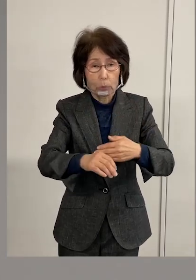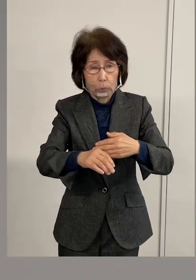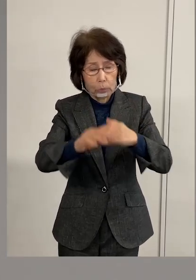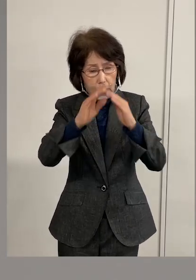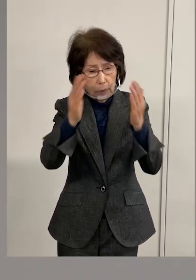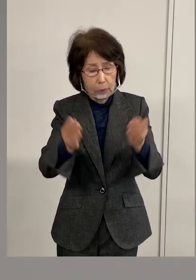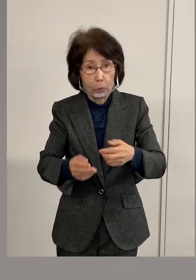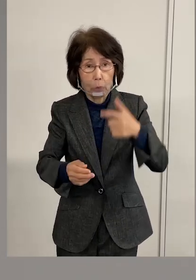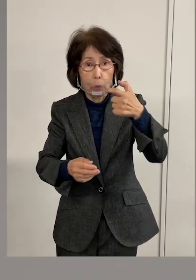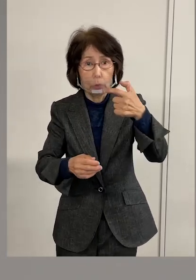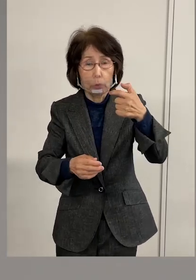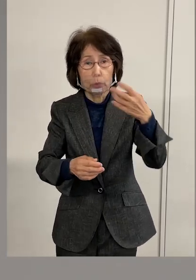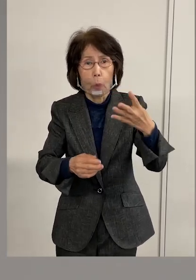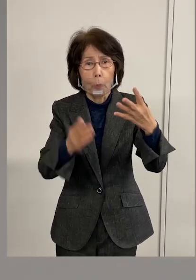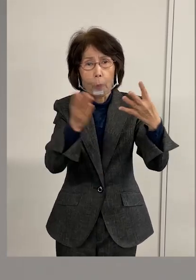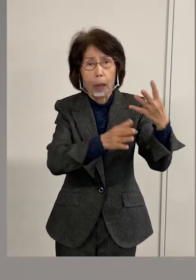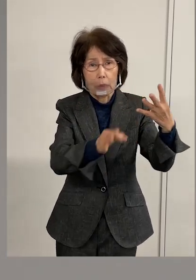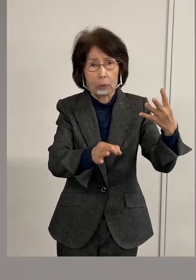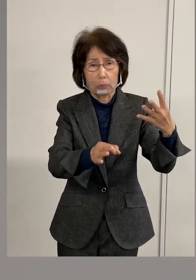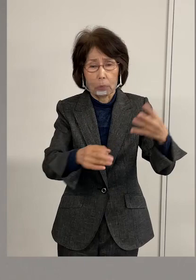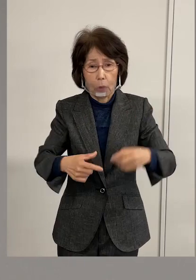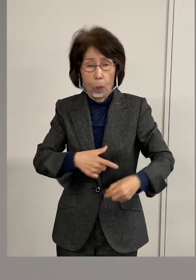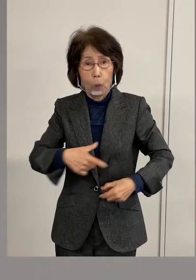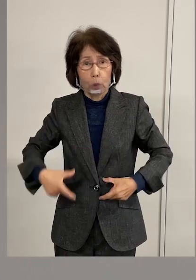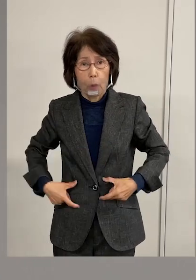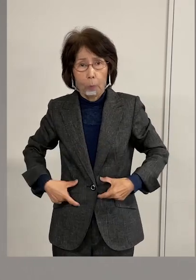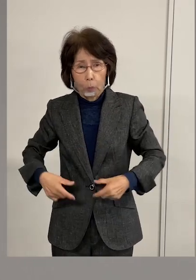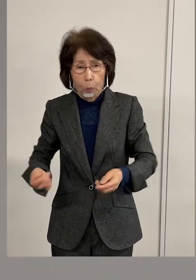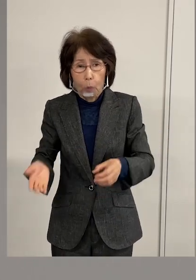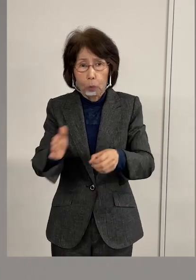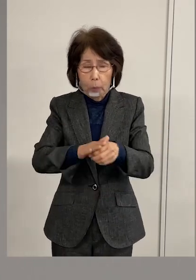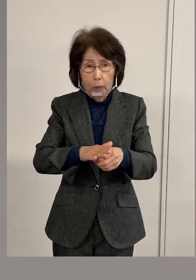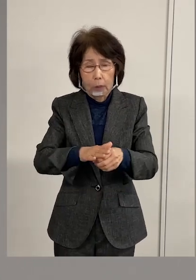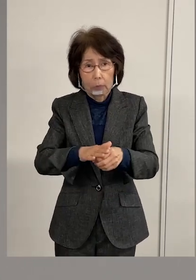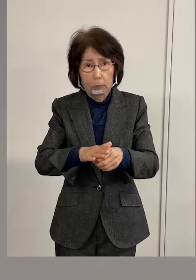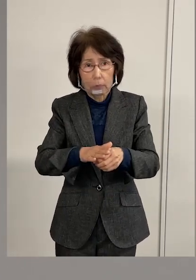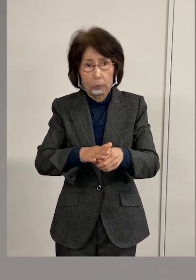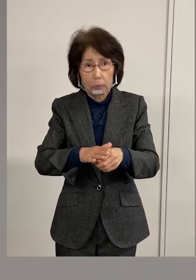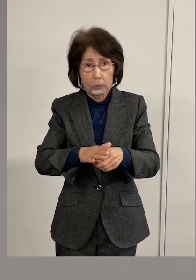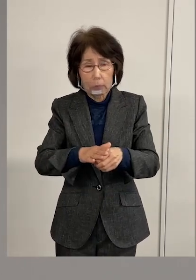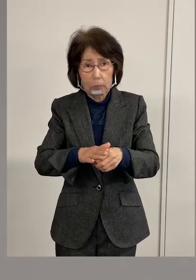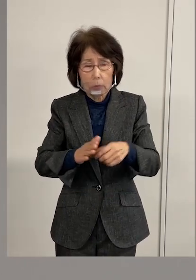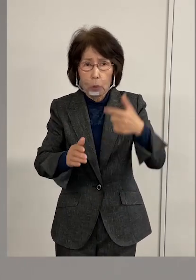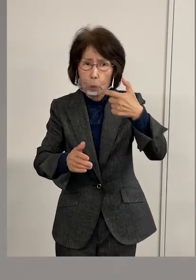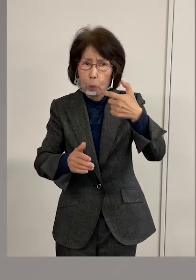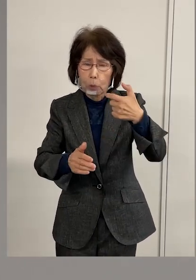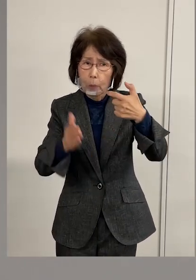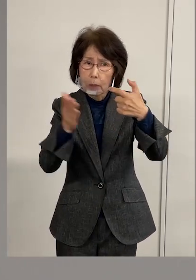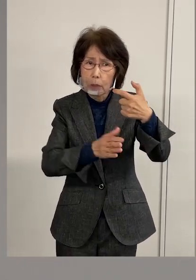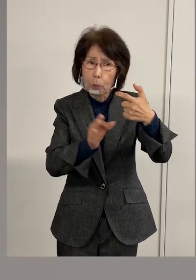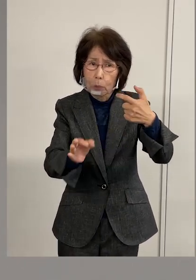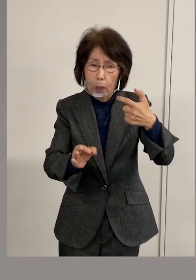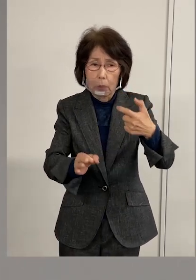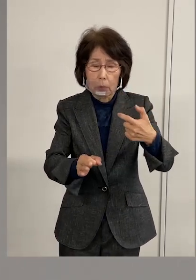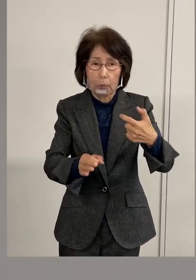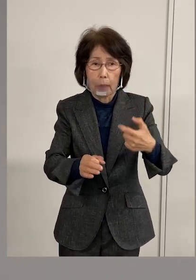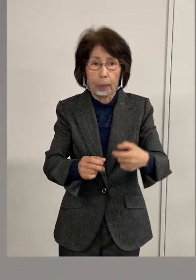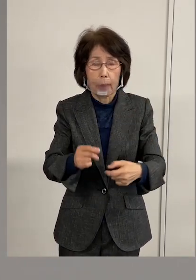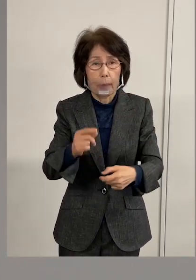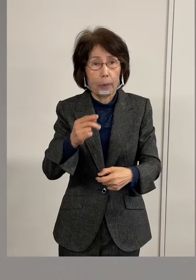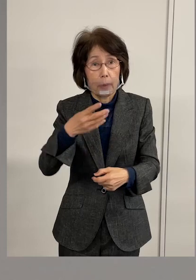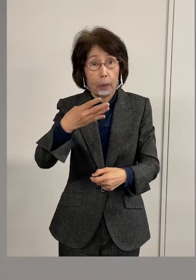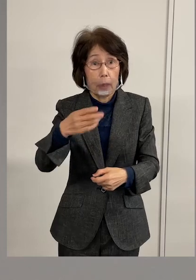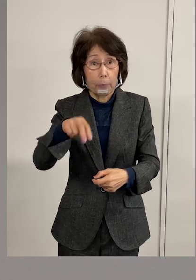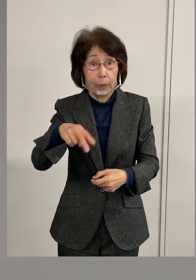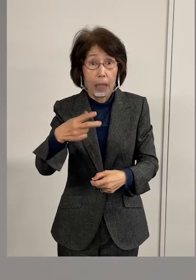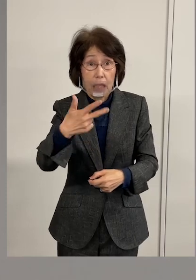ので、熊本も含めてですが、だいたい6割程度もみなしで対応しているので、多分みなしというのが